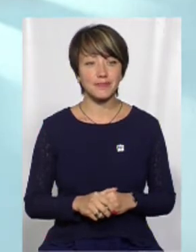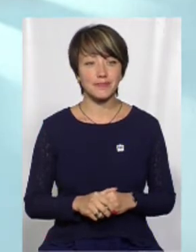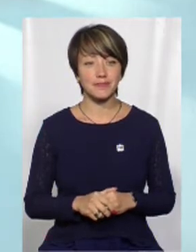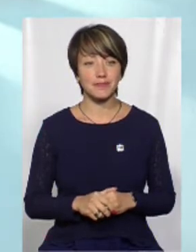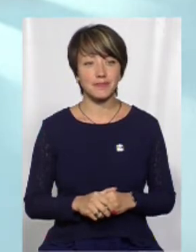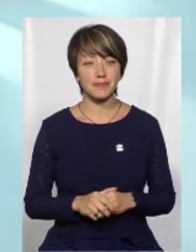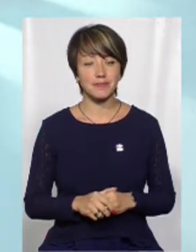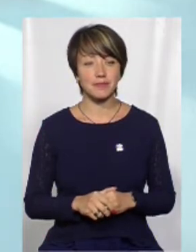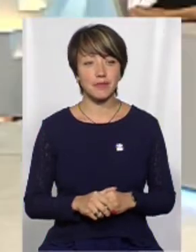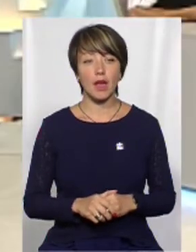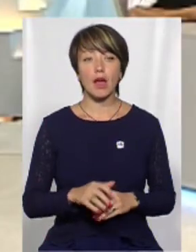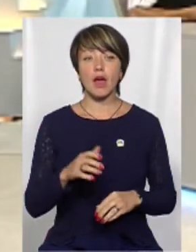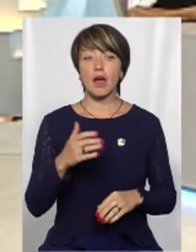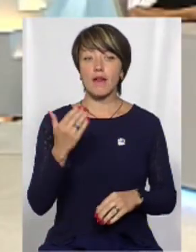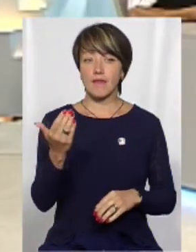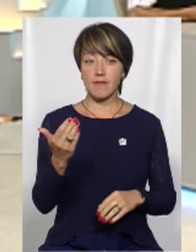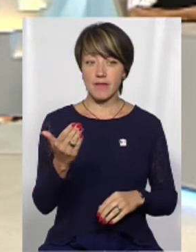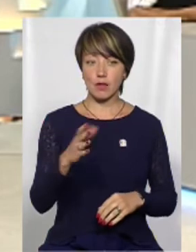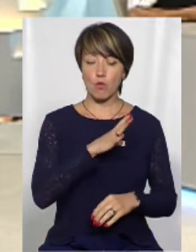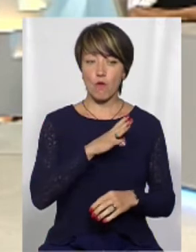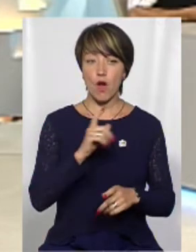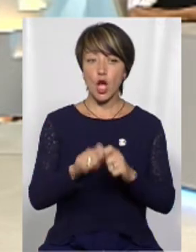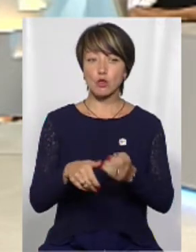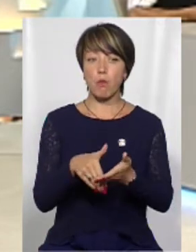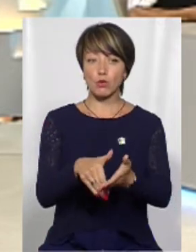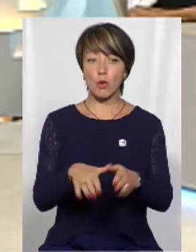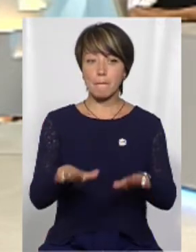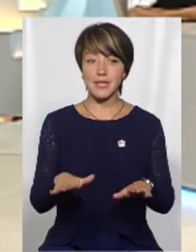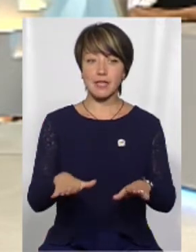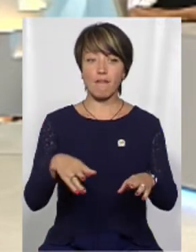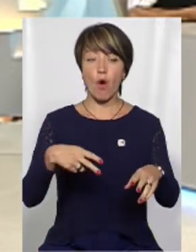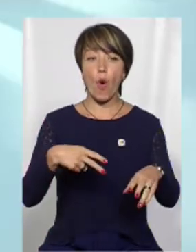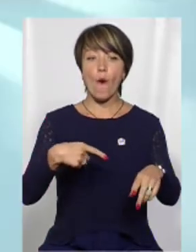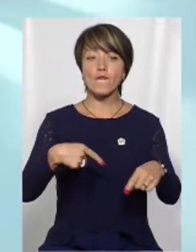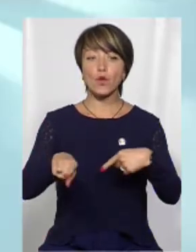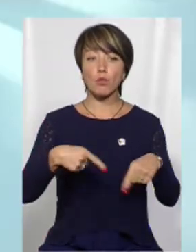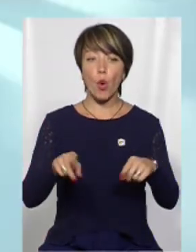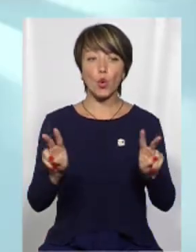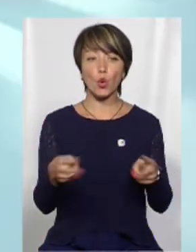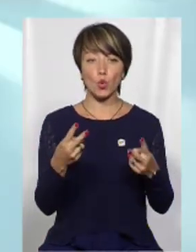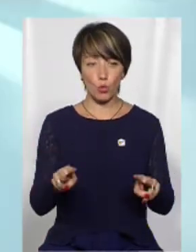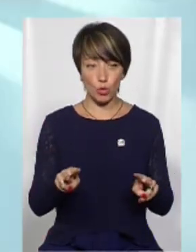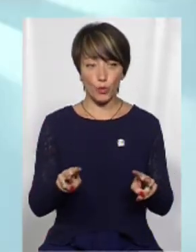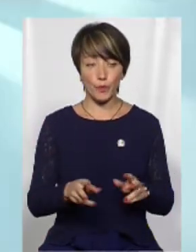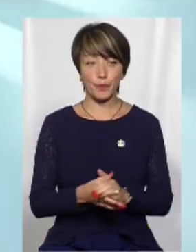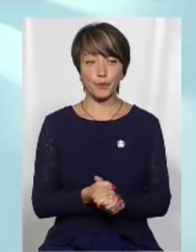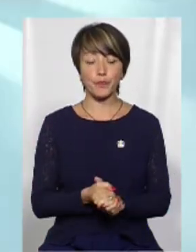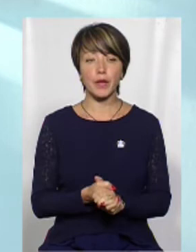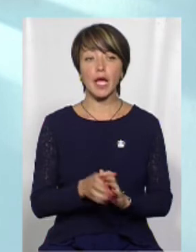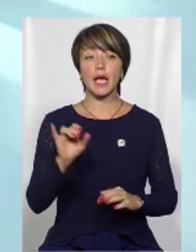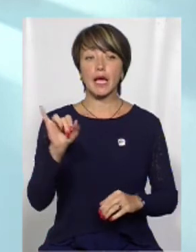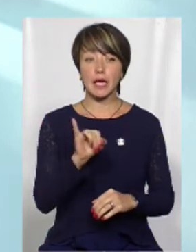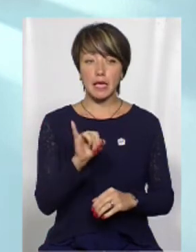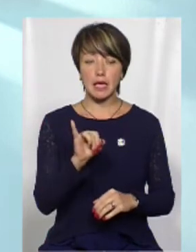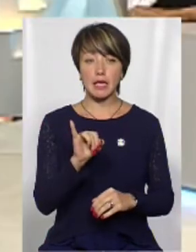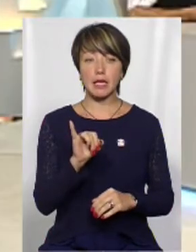ville. Він був спонсором футбольного клубу, місцевого футбольного клубу. Et on a pris un footballeur ukrainien. І вони взяли